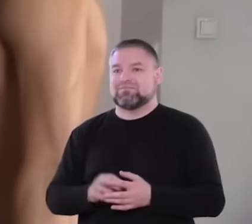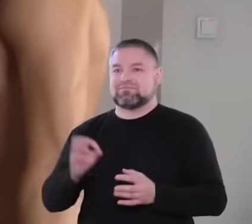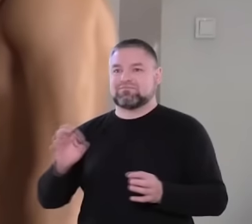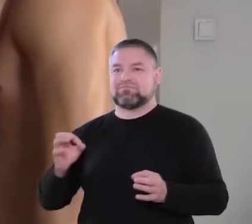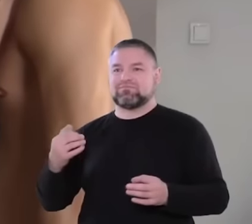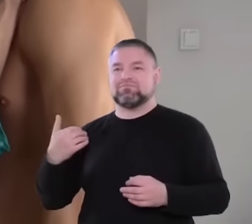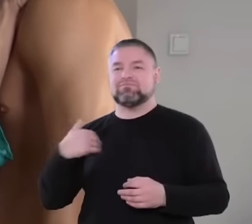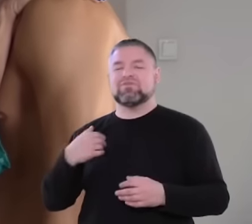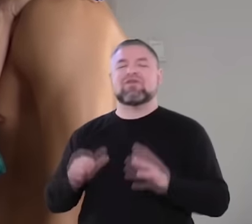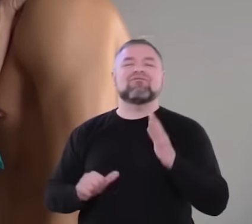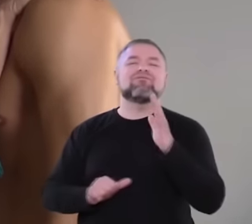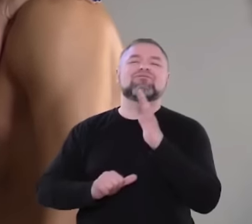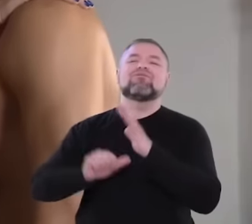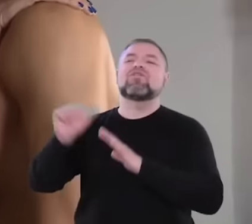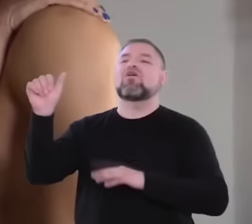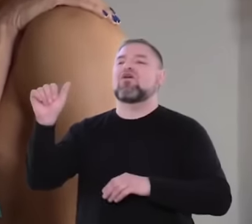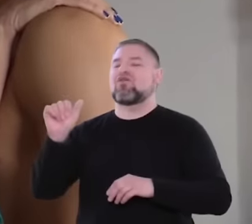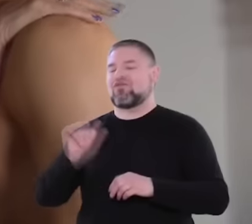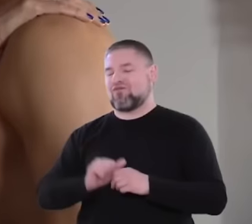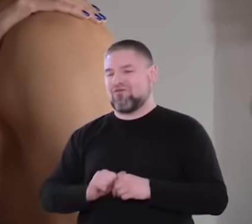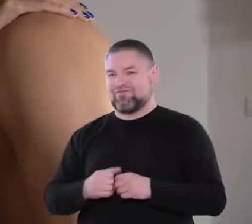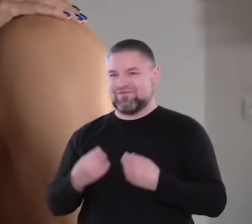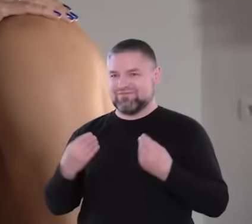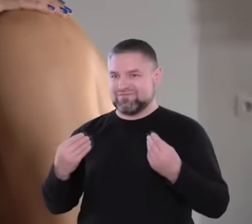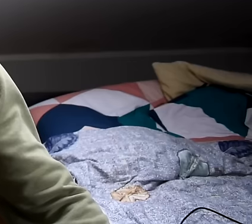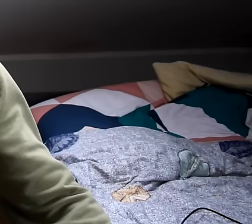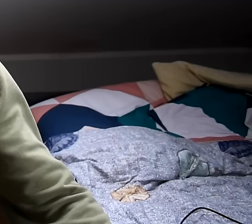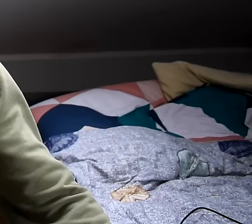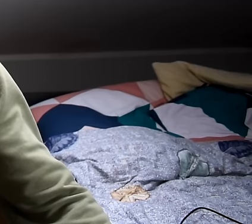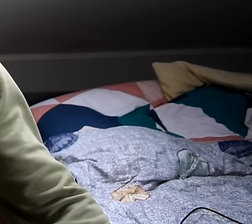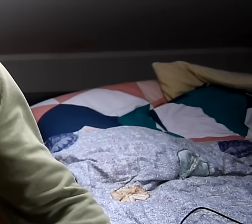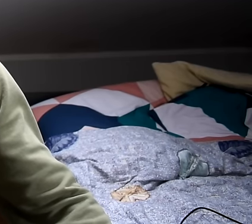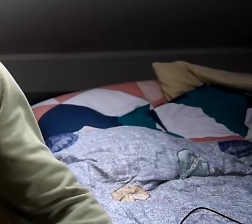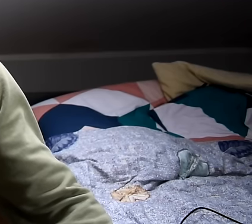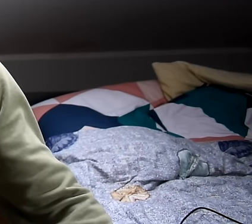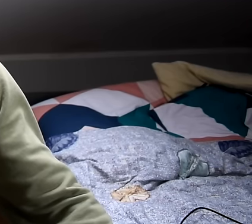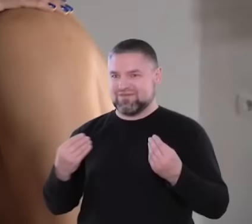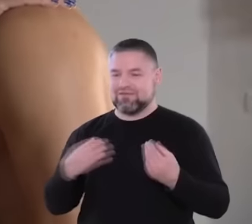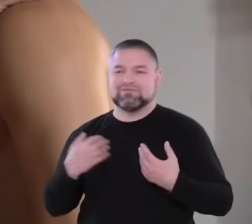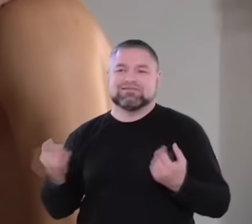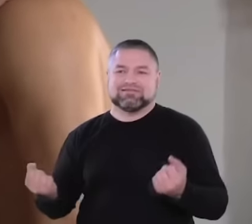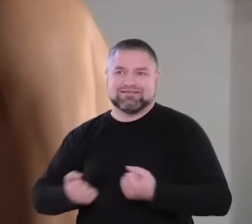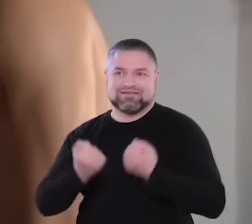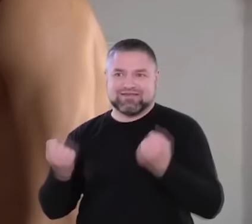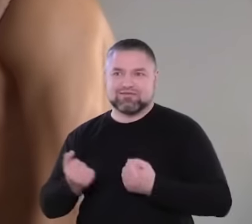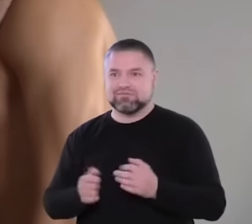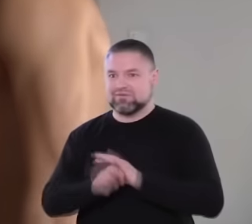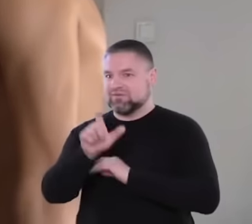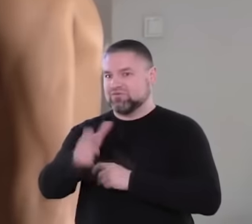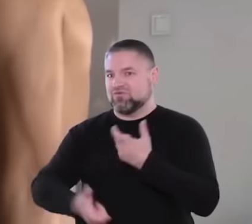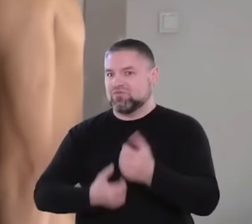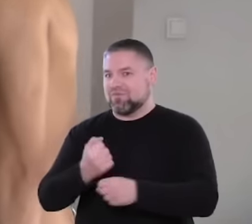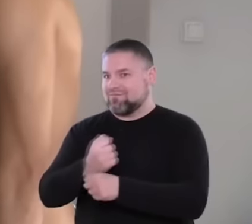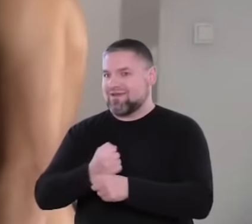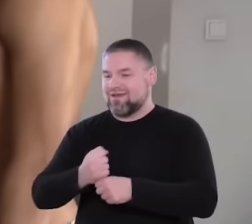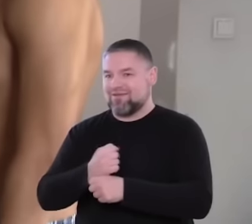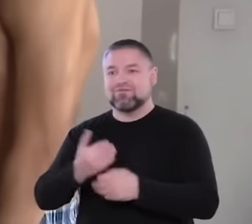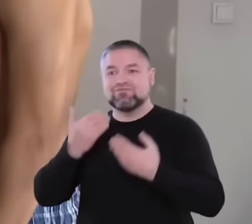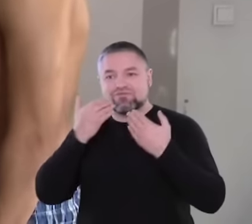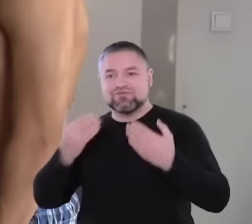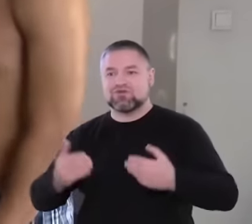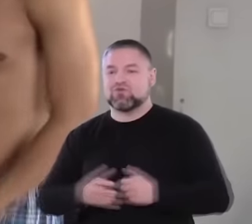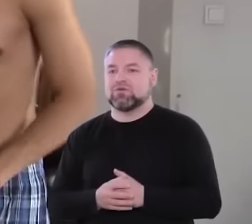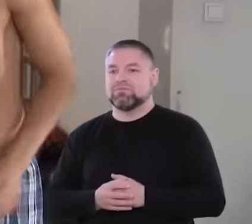Dzisiaj byłeś wyjątkowo słodki. Starałem się. Zdecydowanie to nie jest jego matka. Zrobiłem ci kawę.